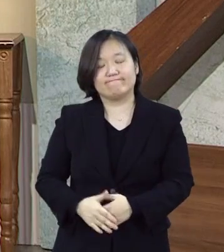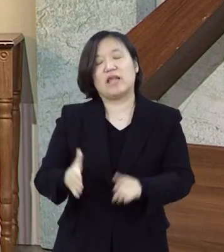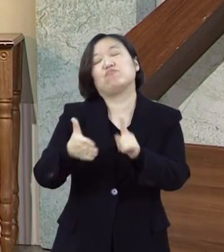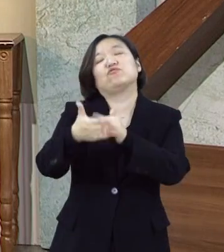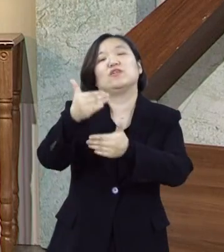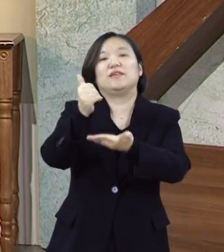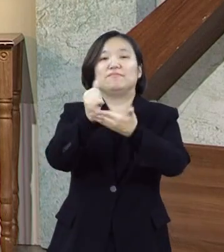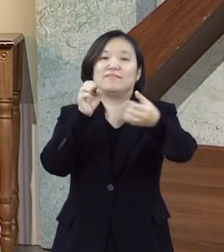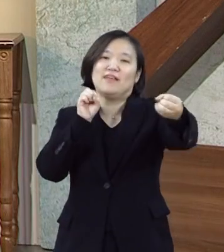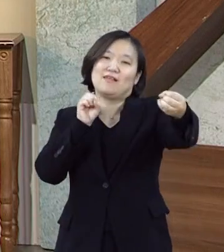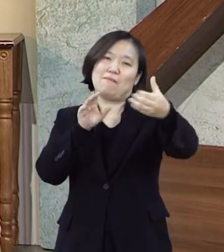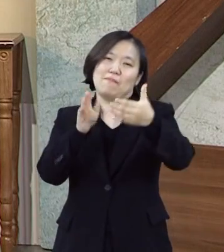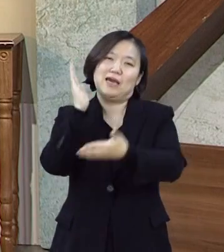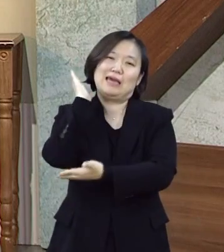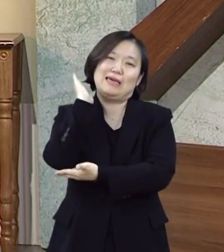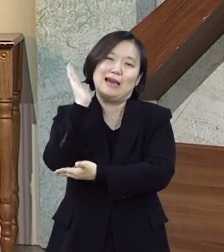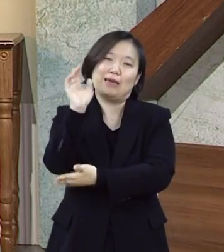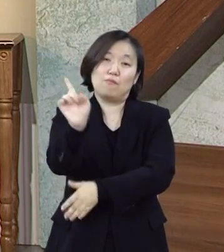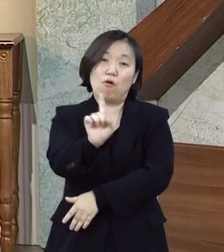그대들이여,